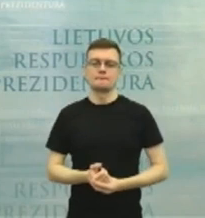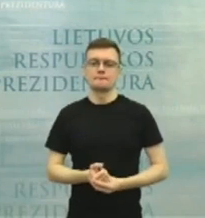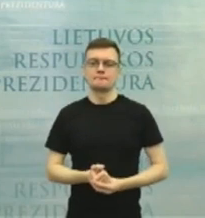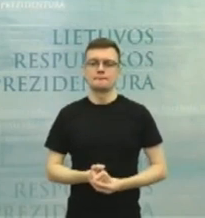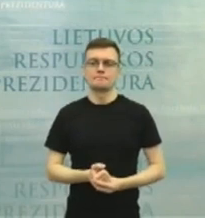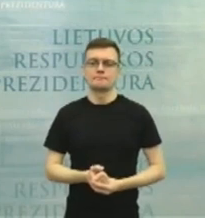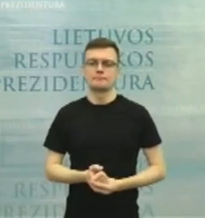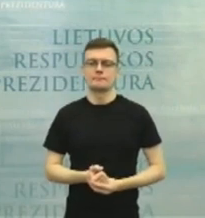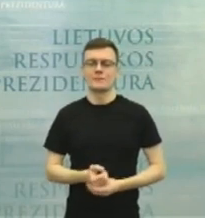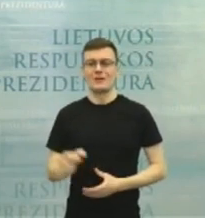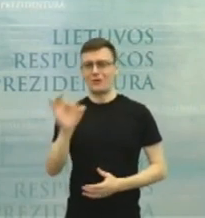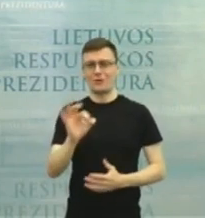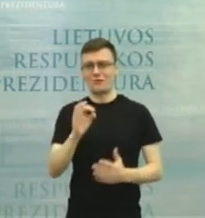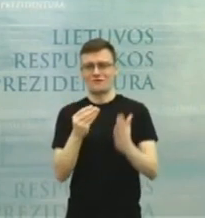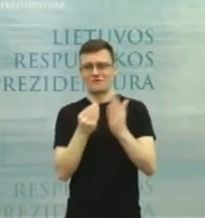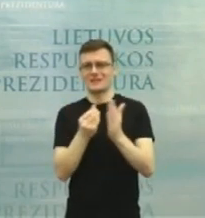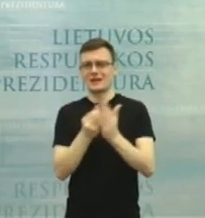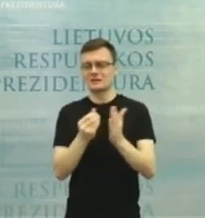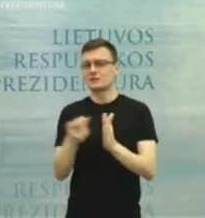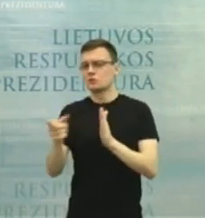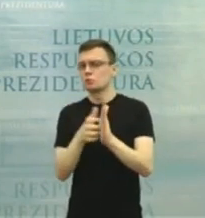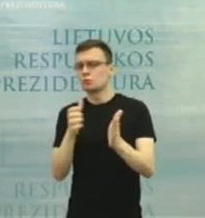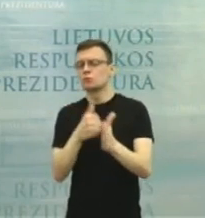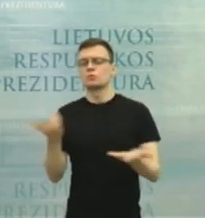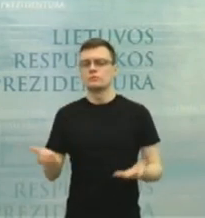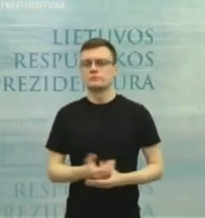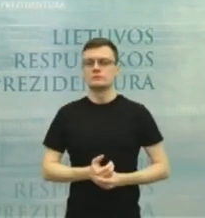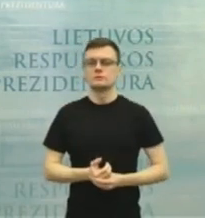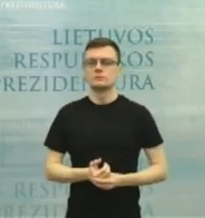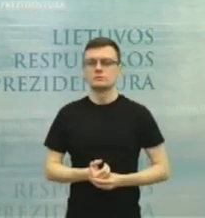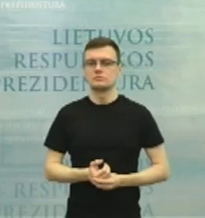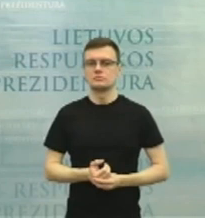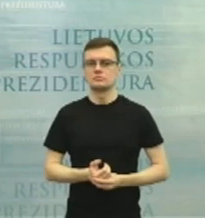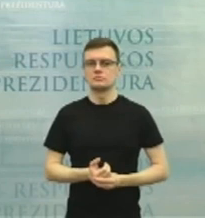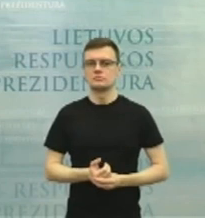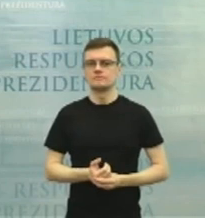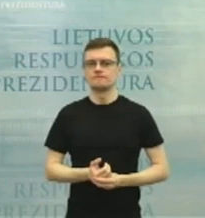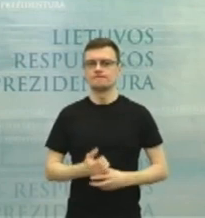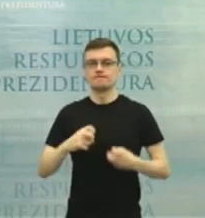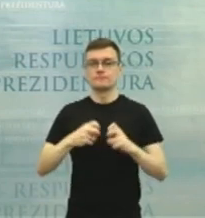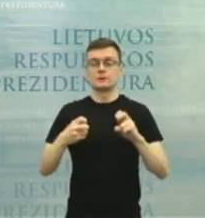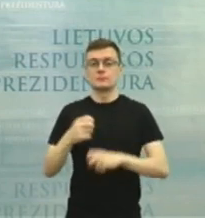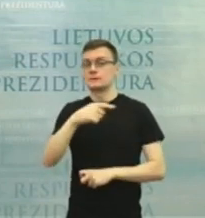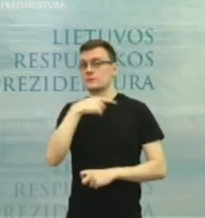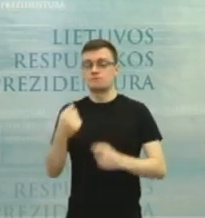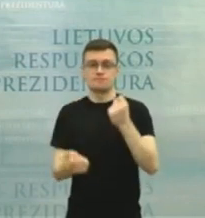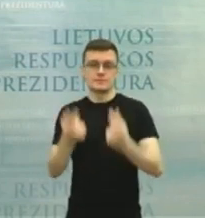Dabar finansavimo trūkumas, jisai iš esmės išsiveržia į krūvą problematikų,